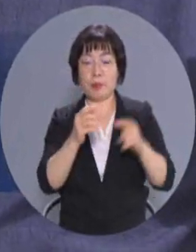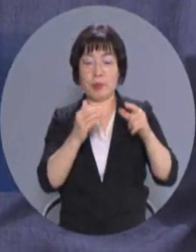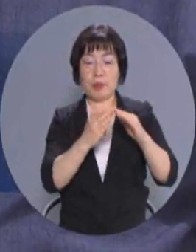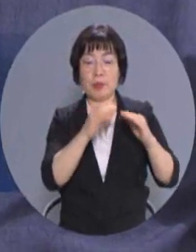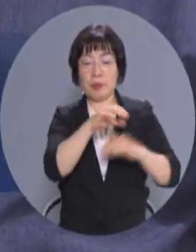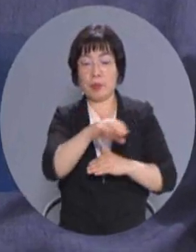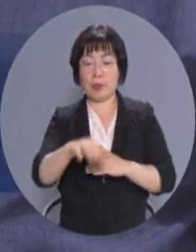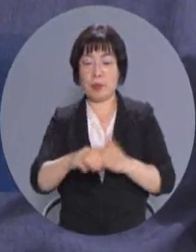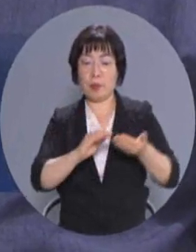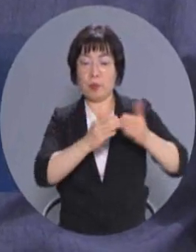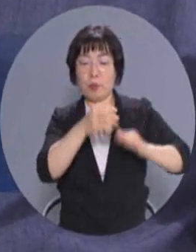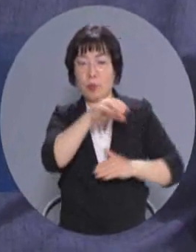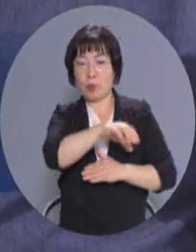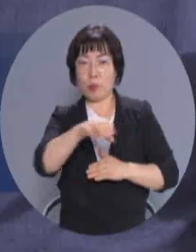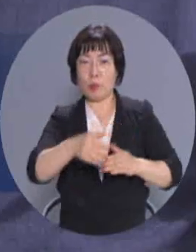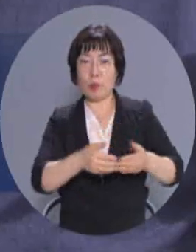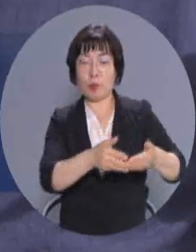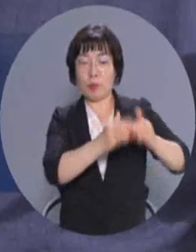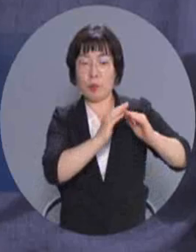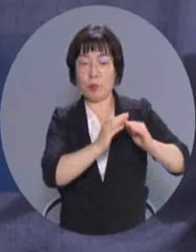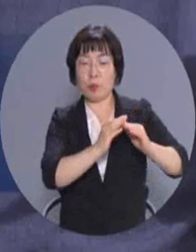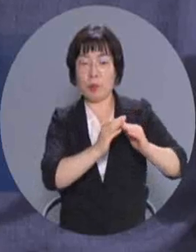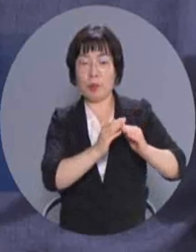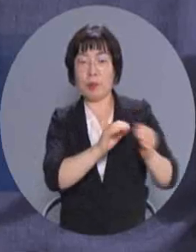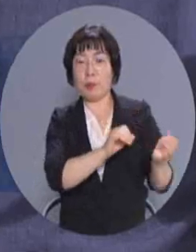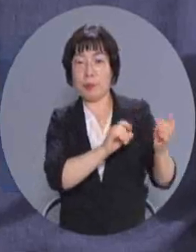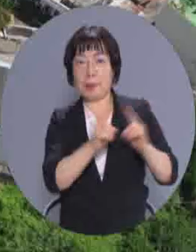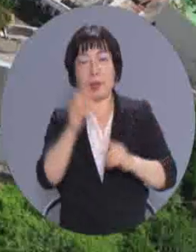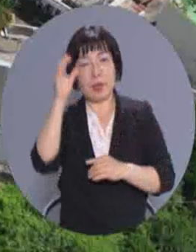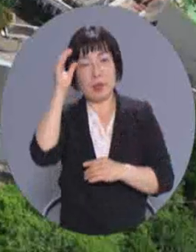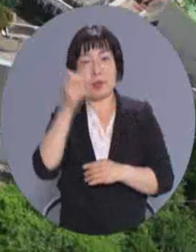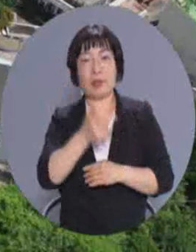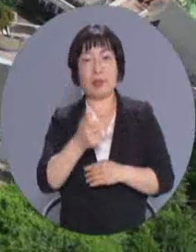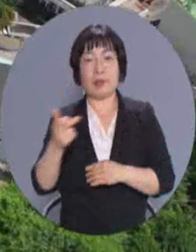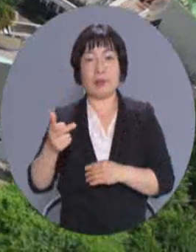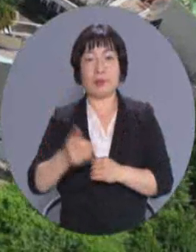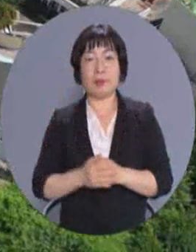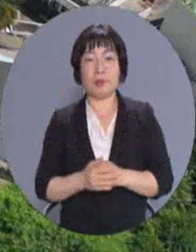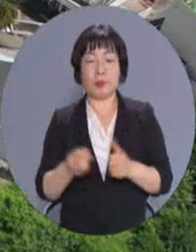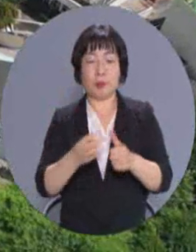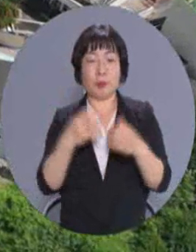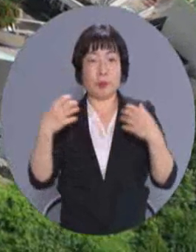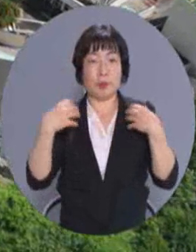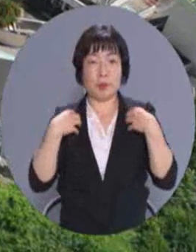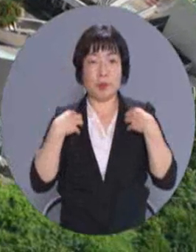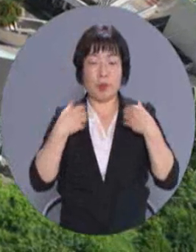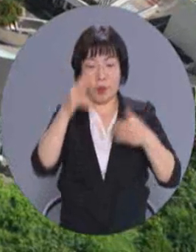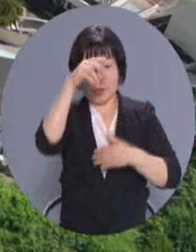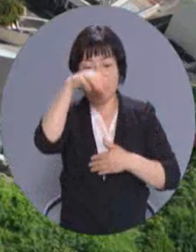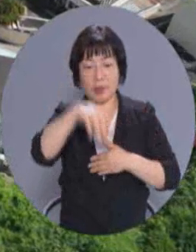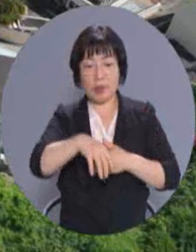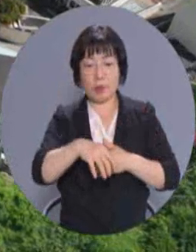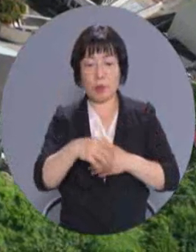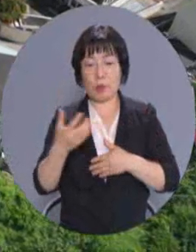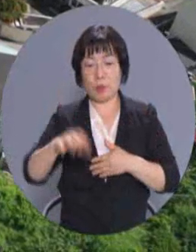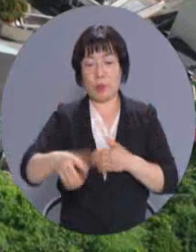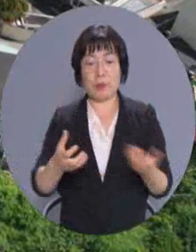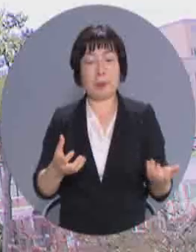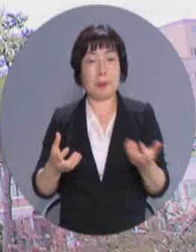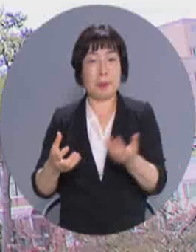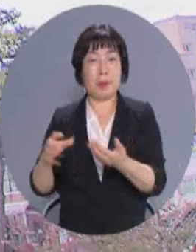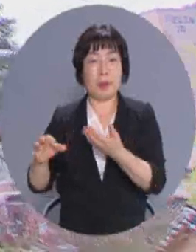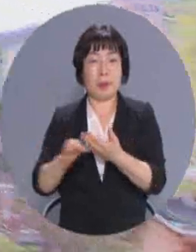중공과 더불어 구도심 활성화도 큰 기대를 가져봅니다. 고흥군은 앞으로 경찰서가 군청 옆으로 이전하게